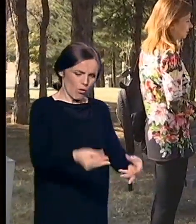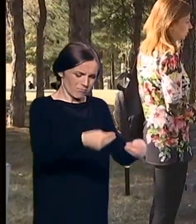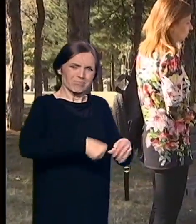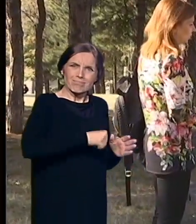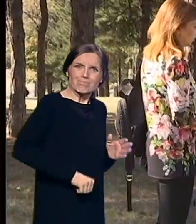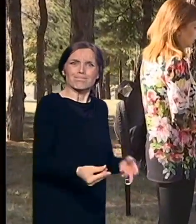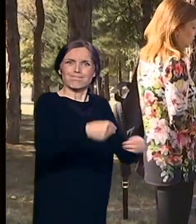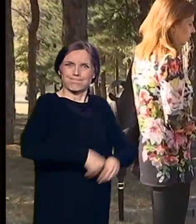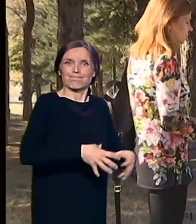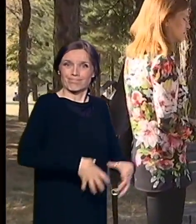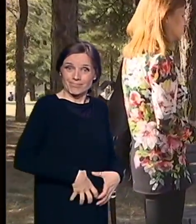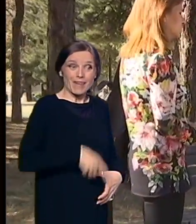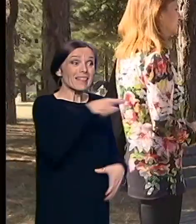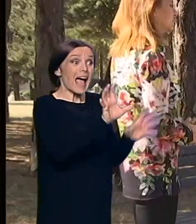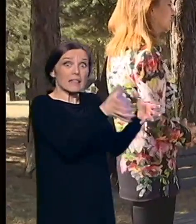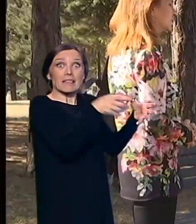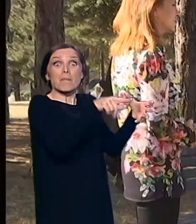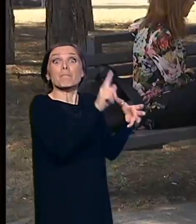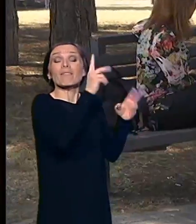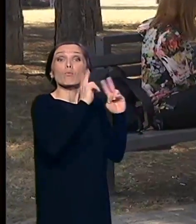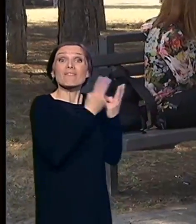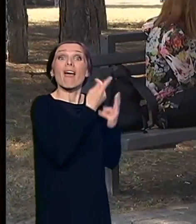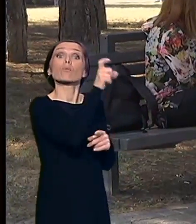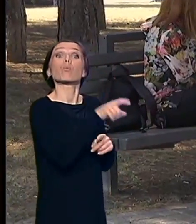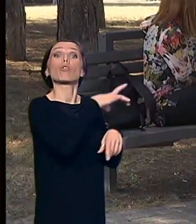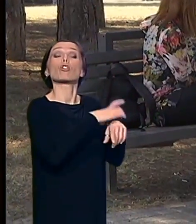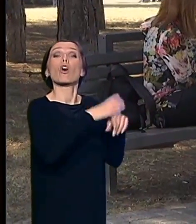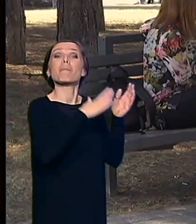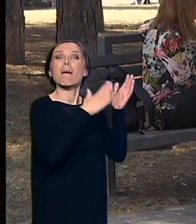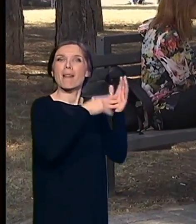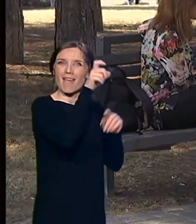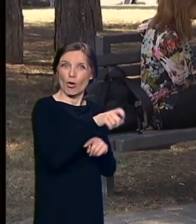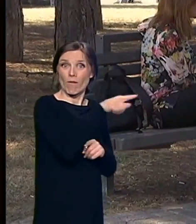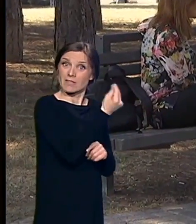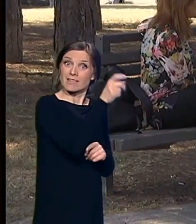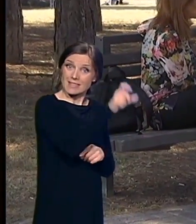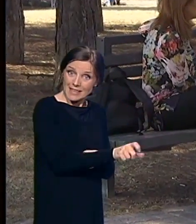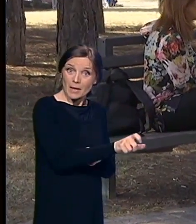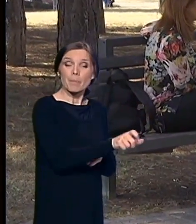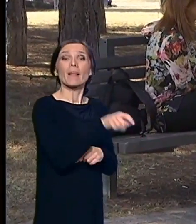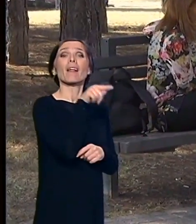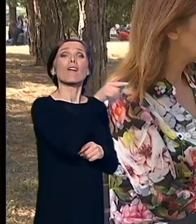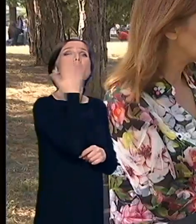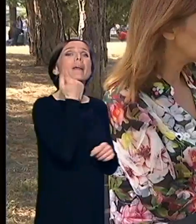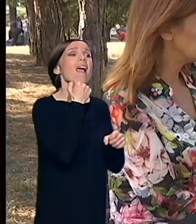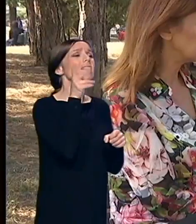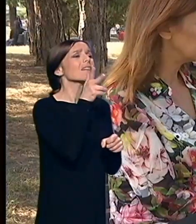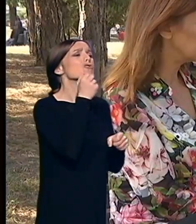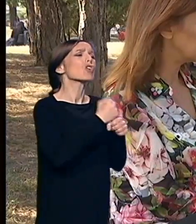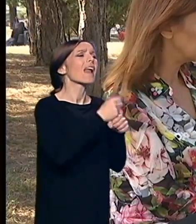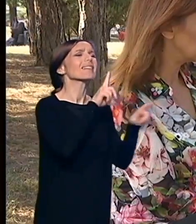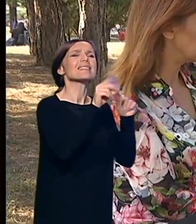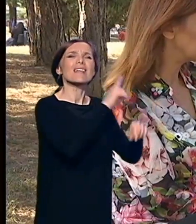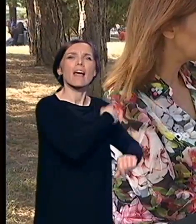stigao posle Norveške gde je radio 8 godina, jer za njega nije bilo posla u gradskoj bolnici na Zvezdari. Posle 8